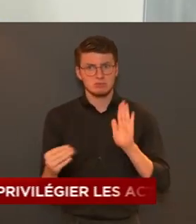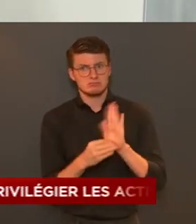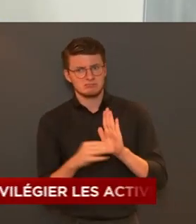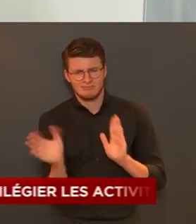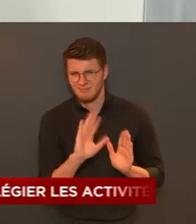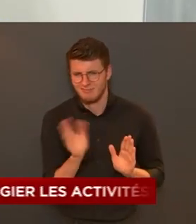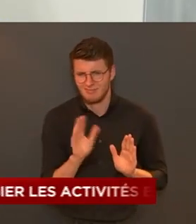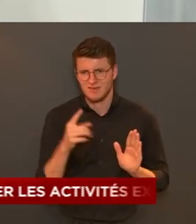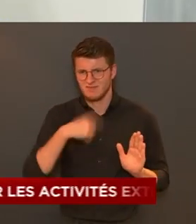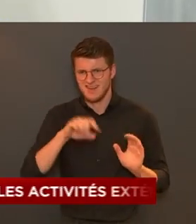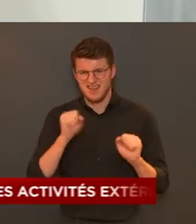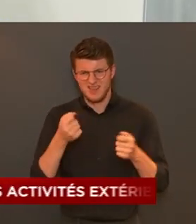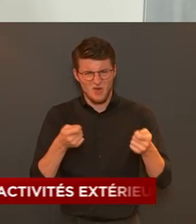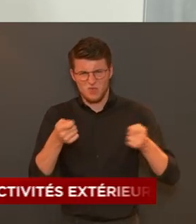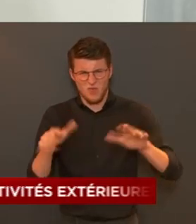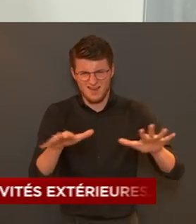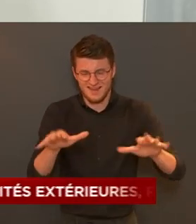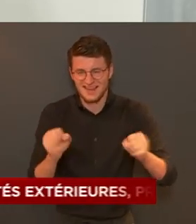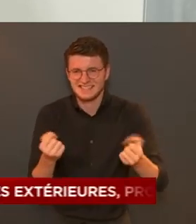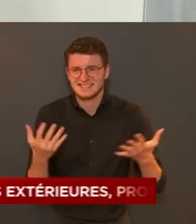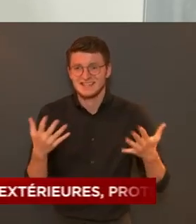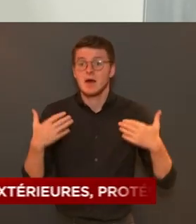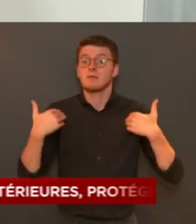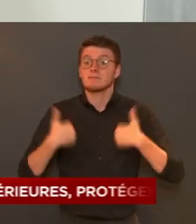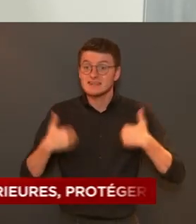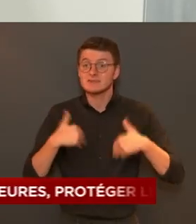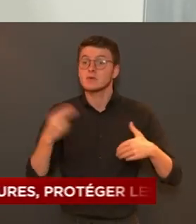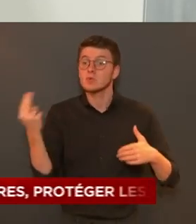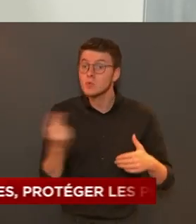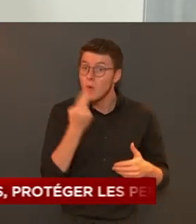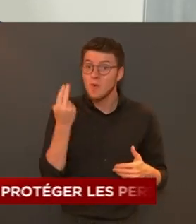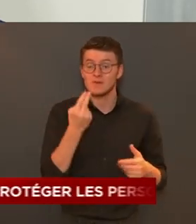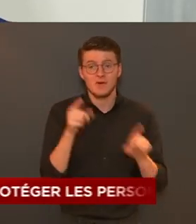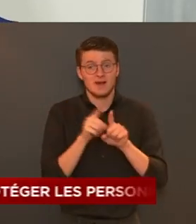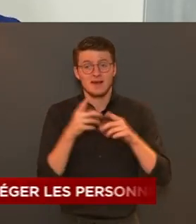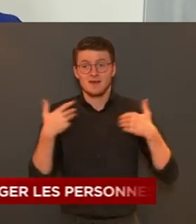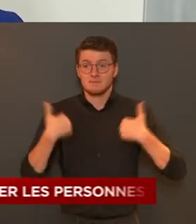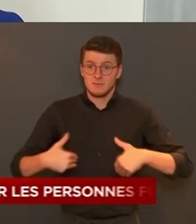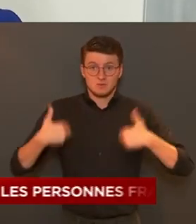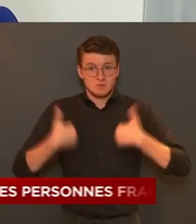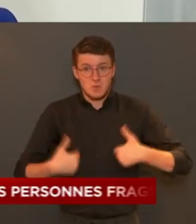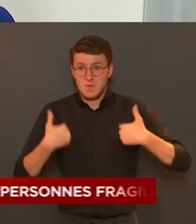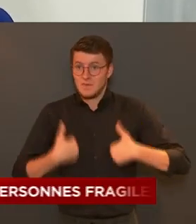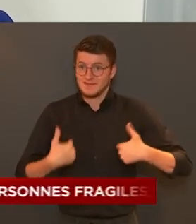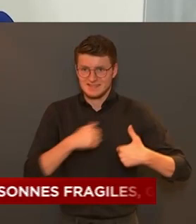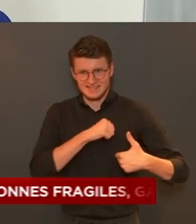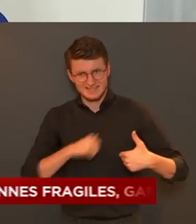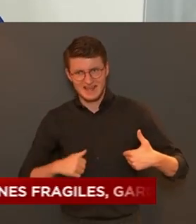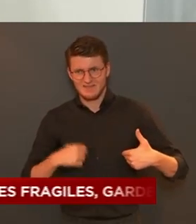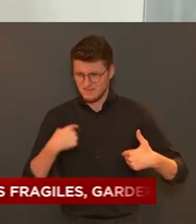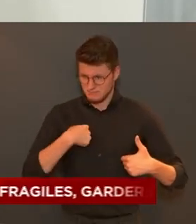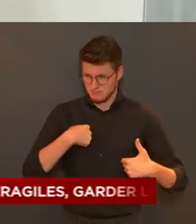d'arrêté ministériel pour ces 5 personnes. On ne sait pas le contrôler, on ne sait pas le vérifier et les personnes doivent se